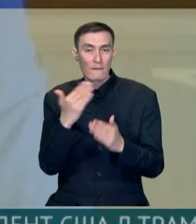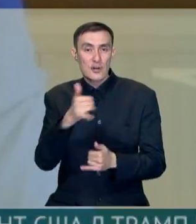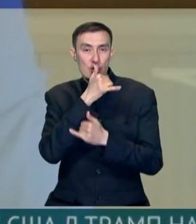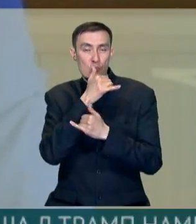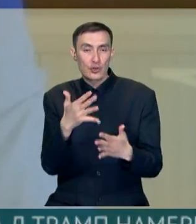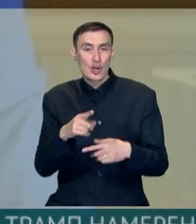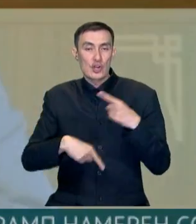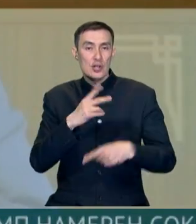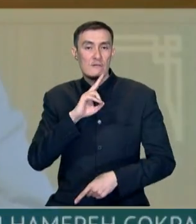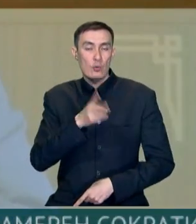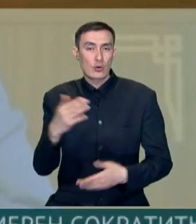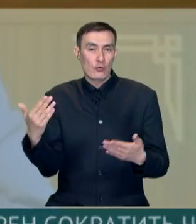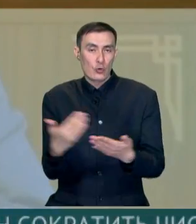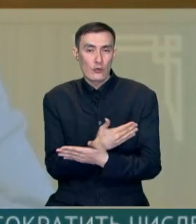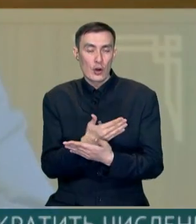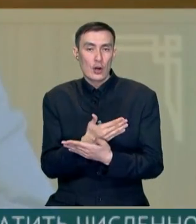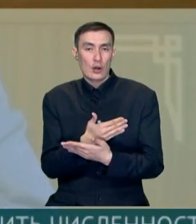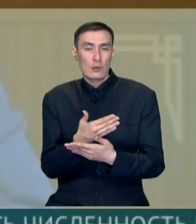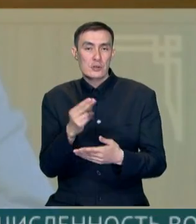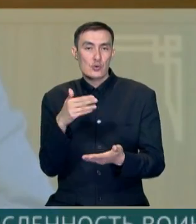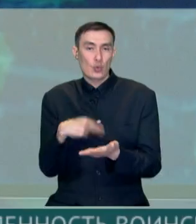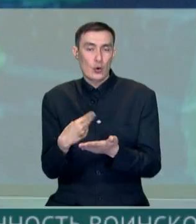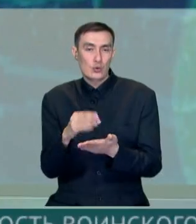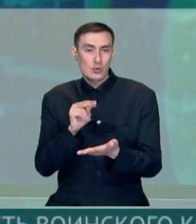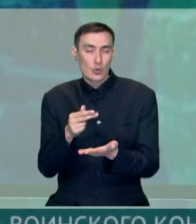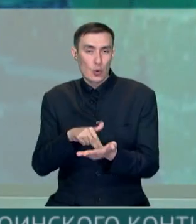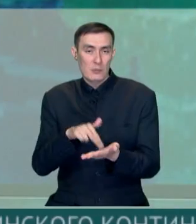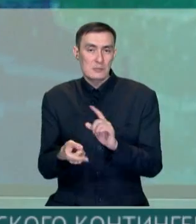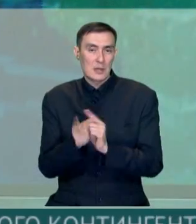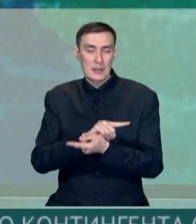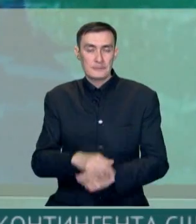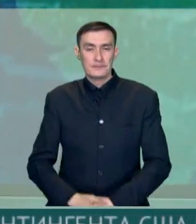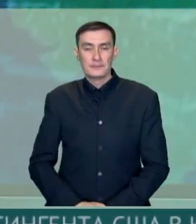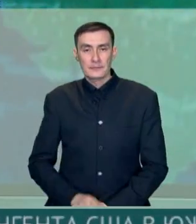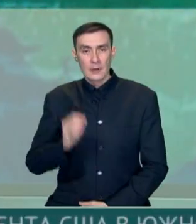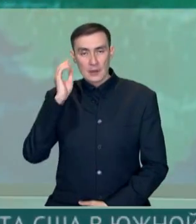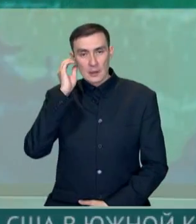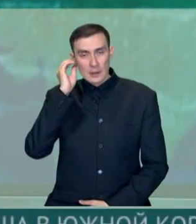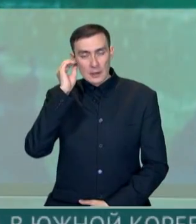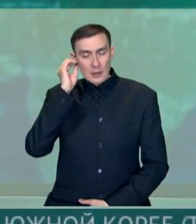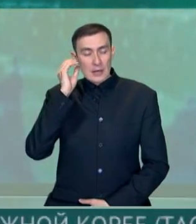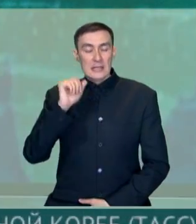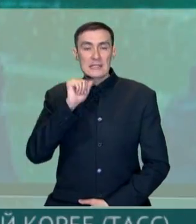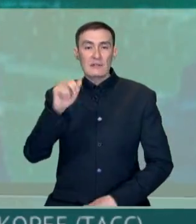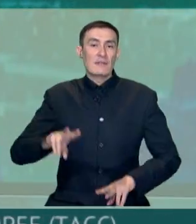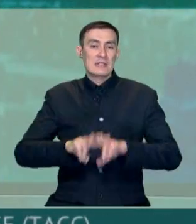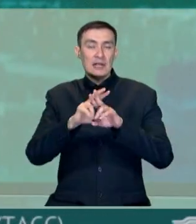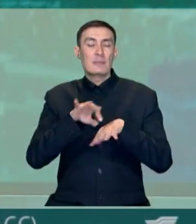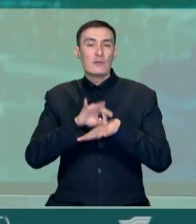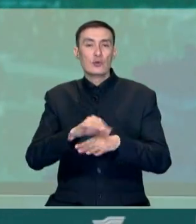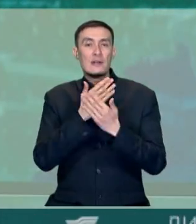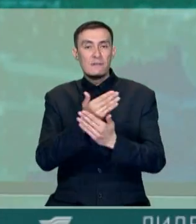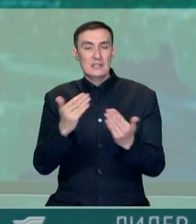можете спустя 2 года вернуться и пересмотреть цену. Завтра в Астане пройдет уникальная выставка. На ней